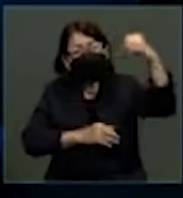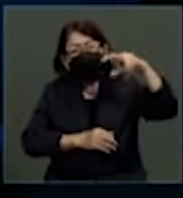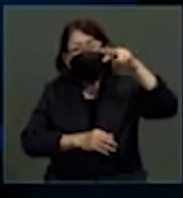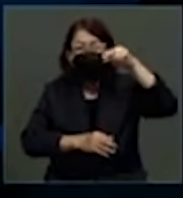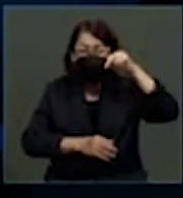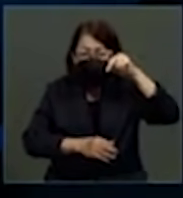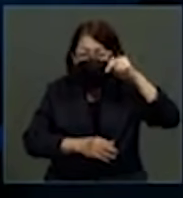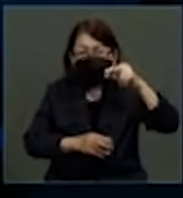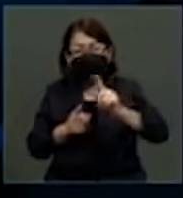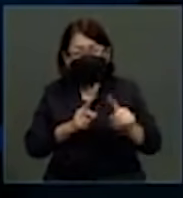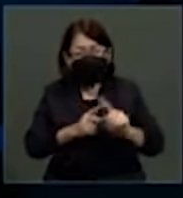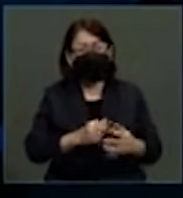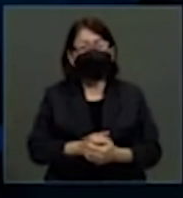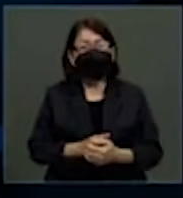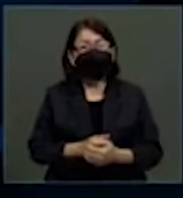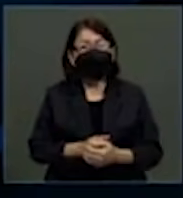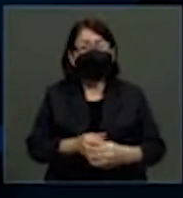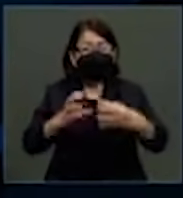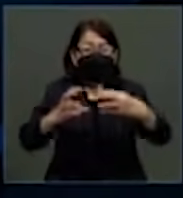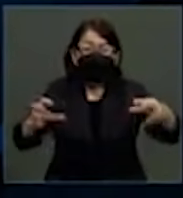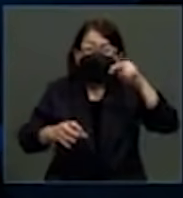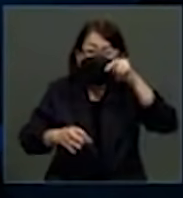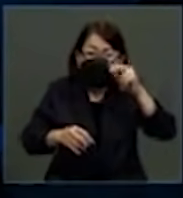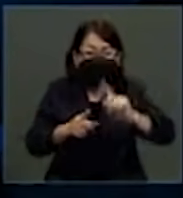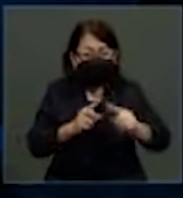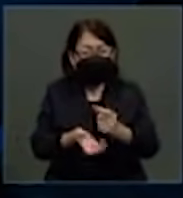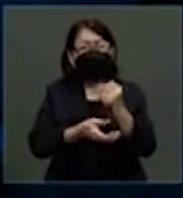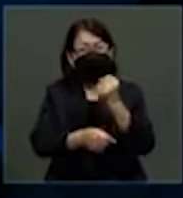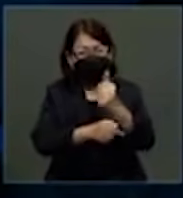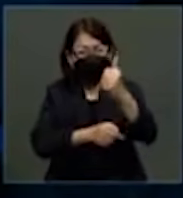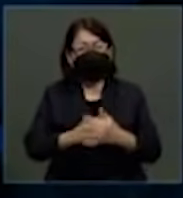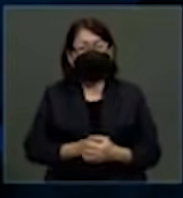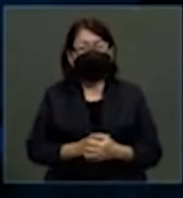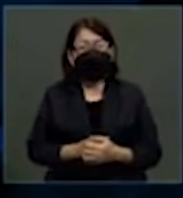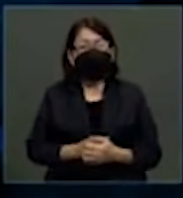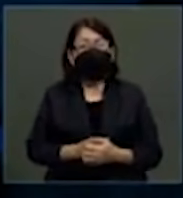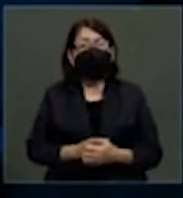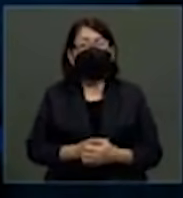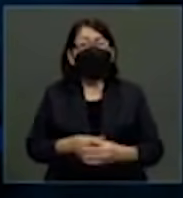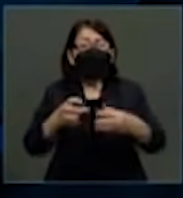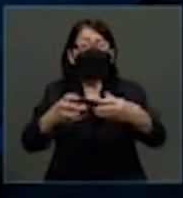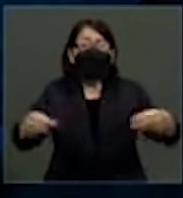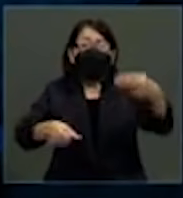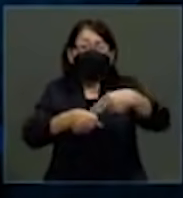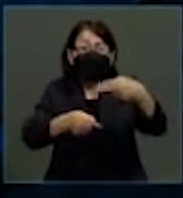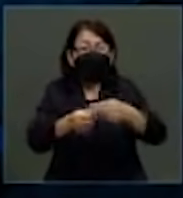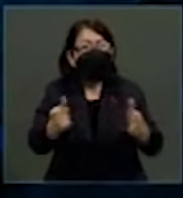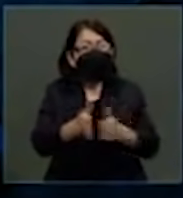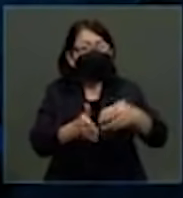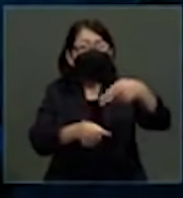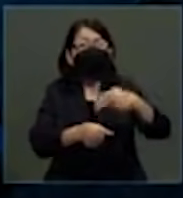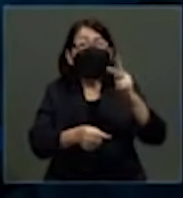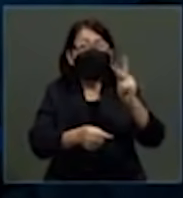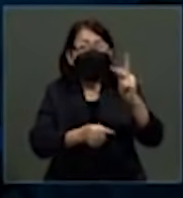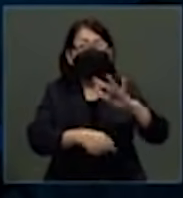สินค้าและอาหารผู้บริการตรวจสอบหรือซ่อมบำรุงระบบสาธารณูปโภคระบ